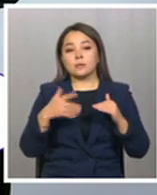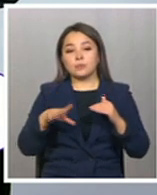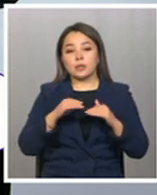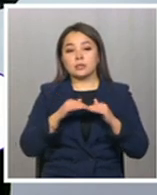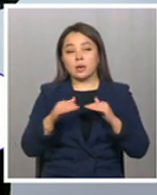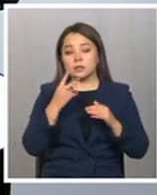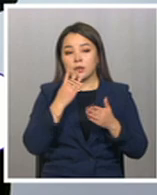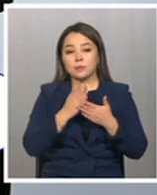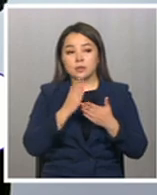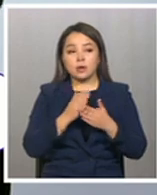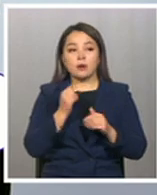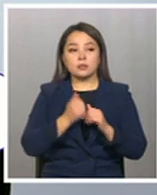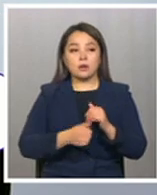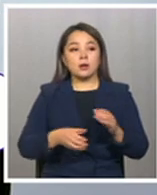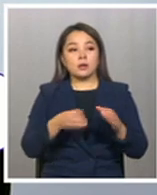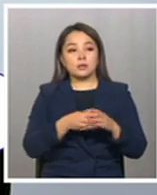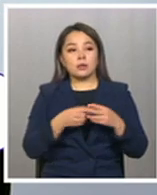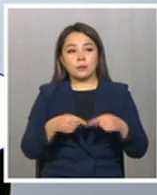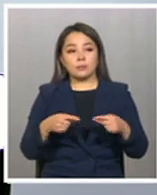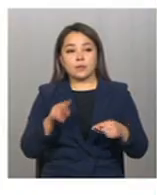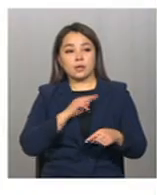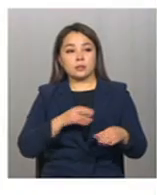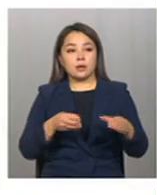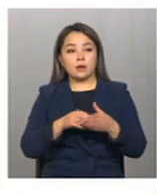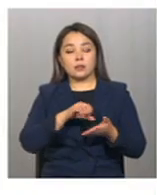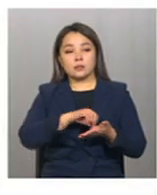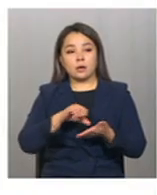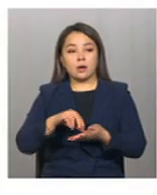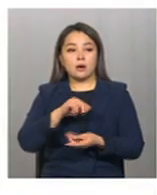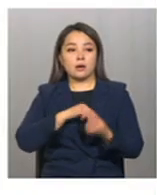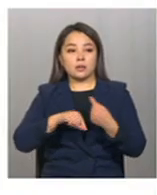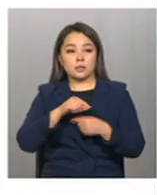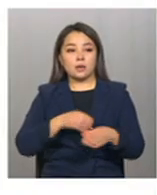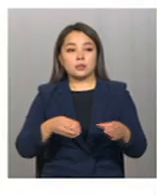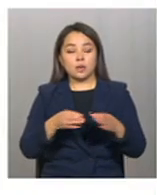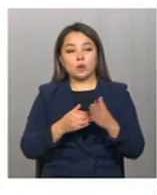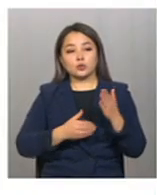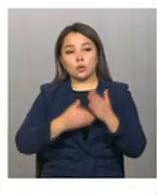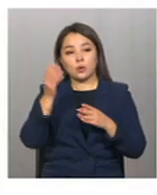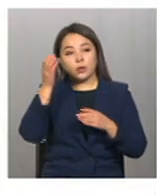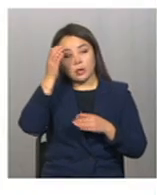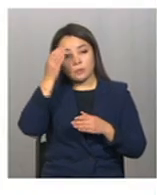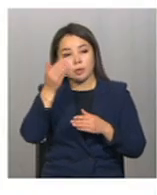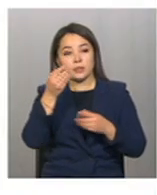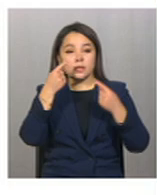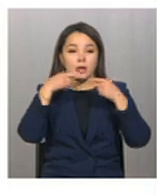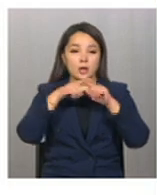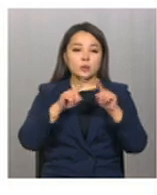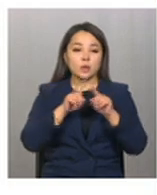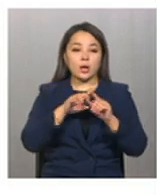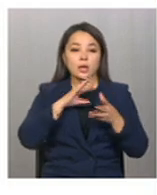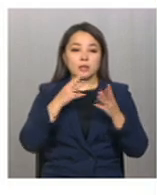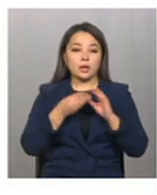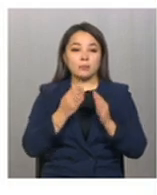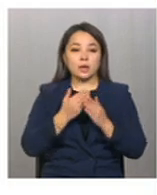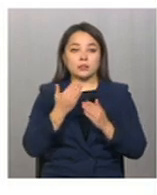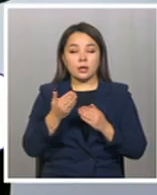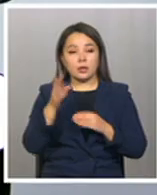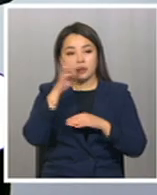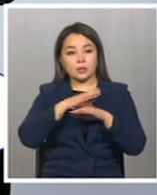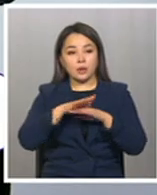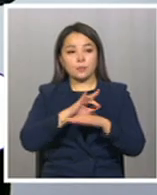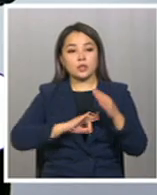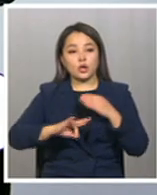және әртараптандырылған салаға ие, қаржы секторы мен жоғары ғылыми техникалық әлеуетке ие болып саналатын еліміздің